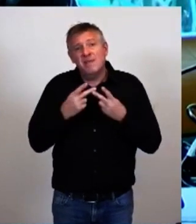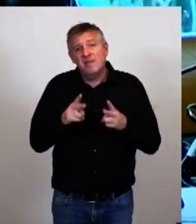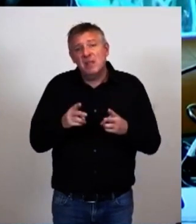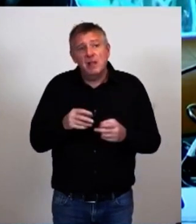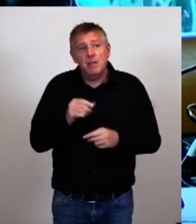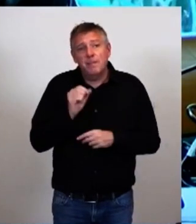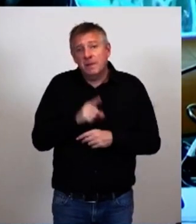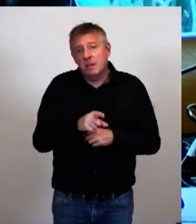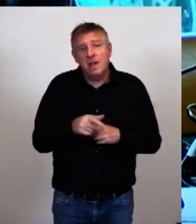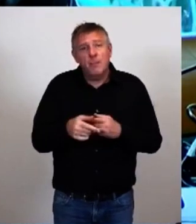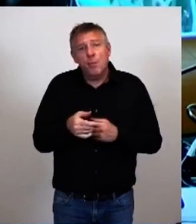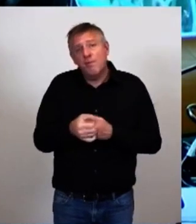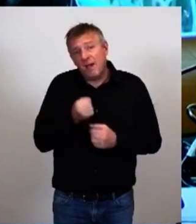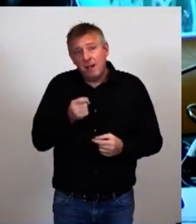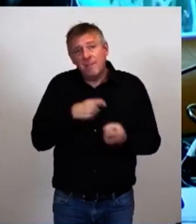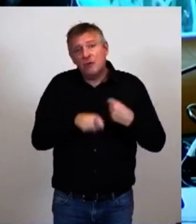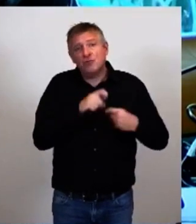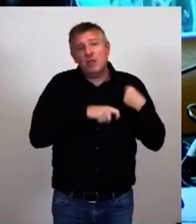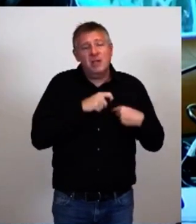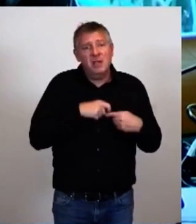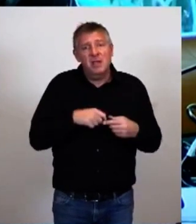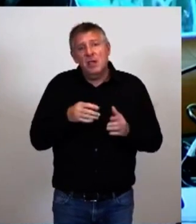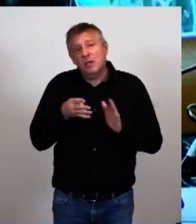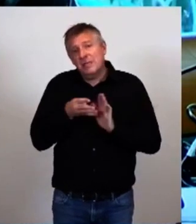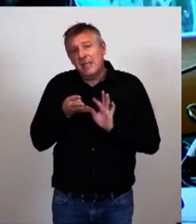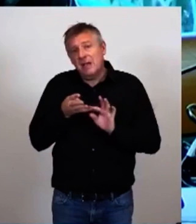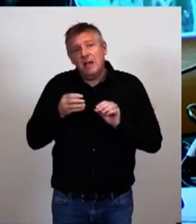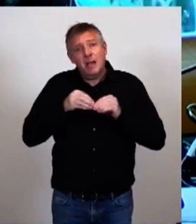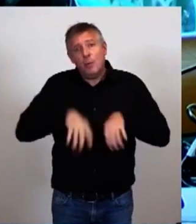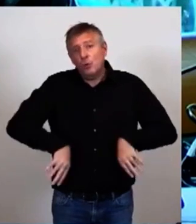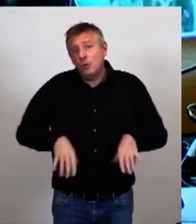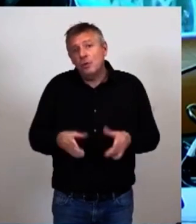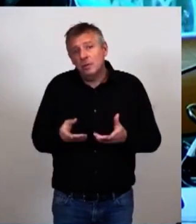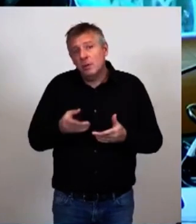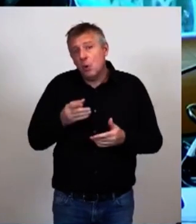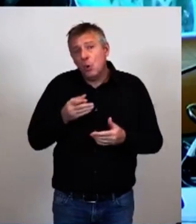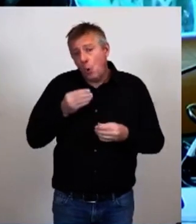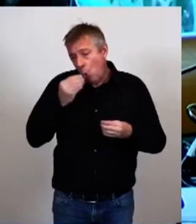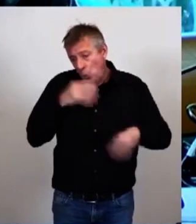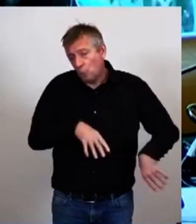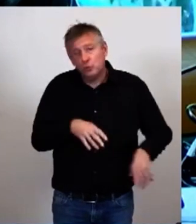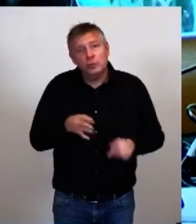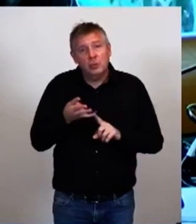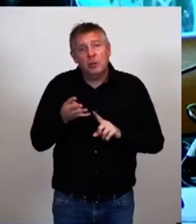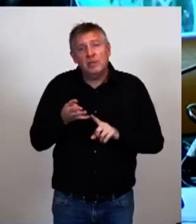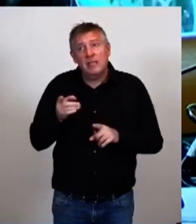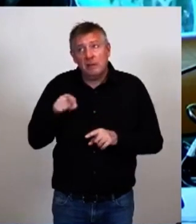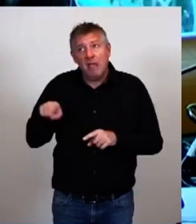ont fait marche arrière et ont abandonné ce critère. Y ont renoncé, en tout cas.